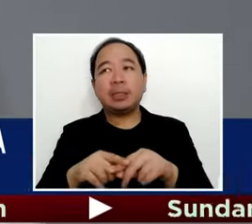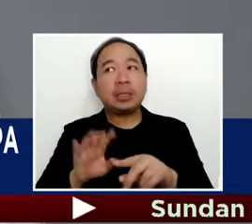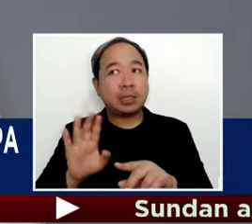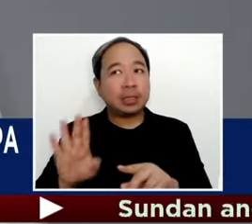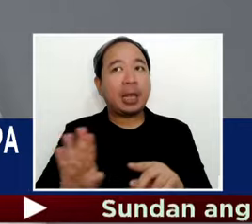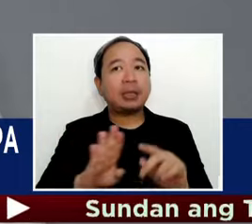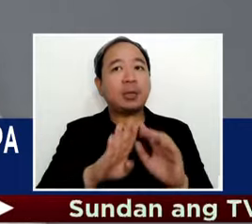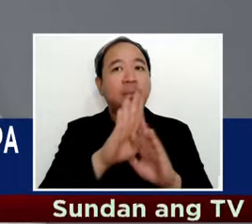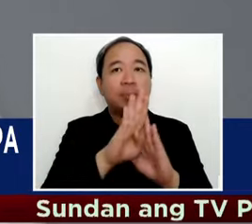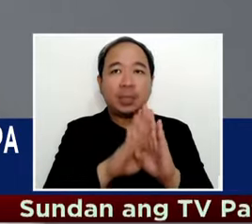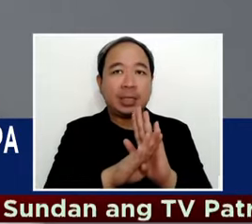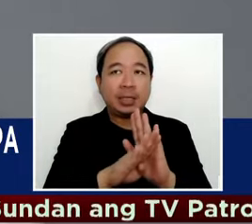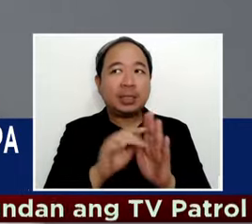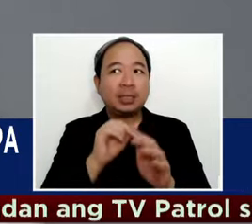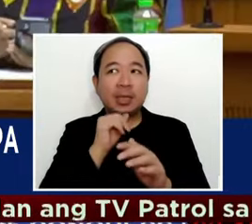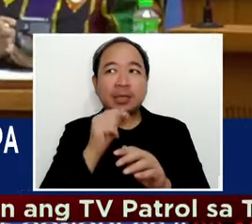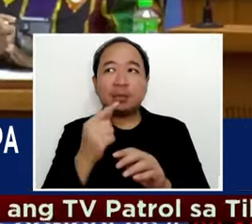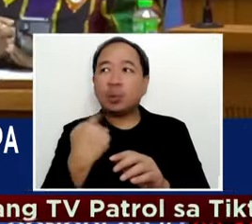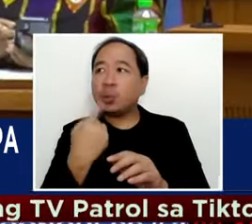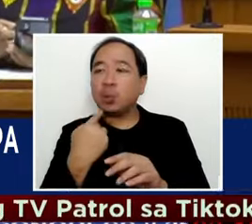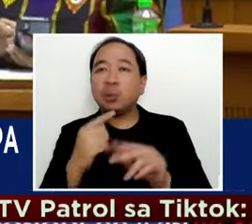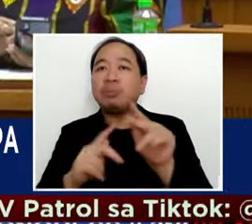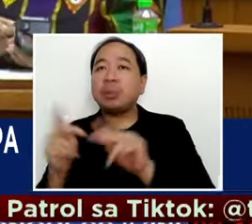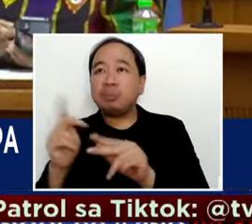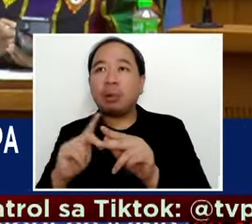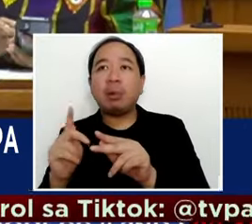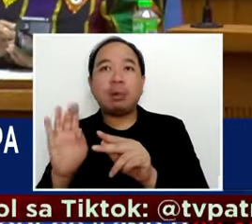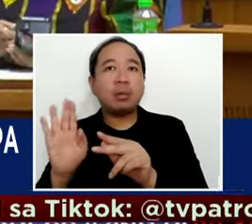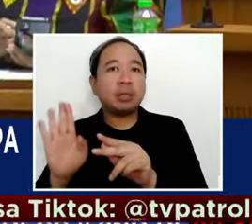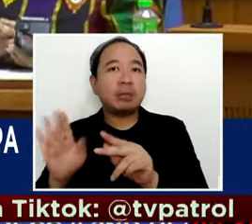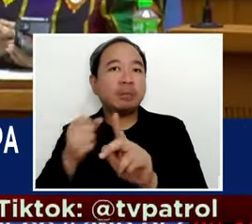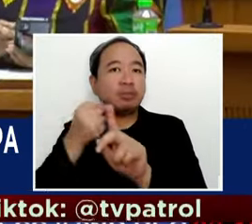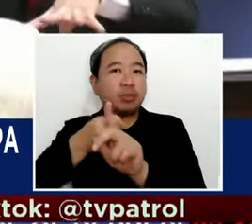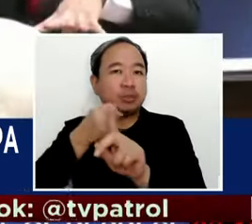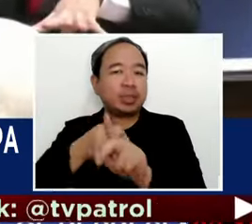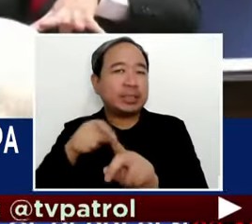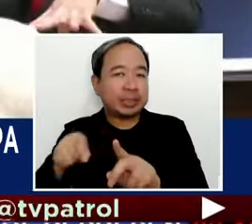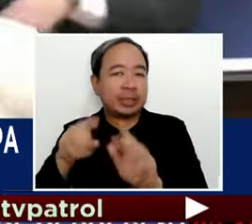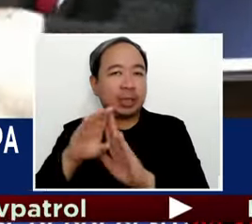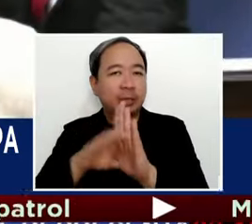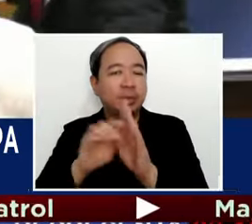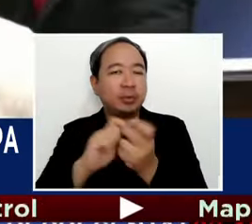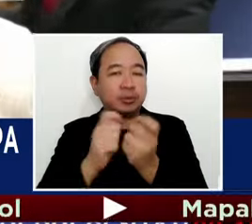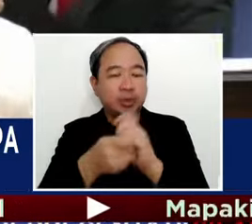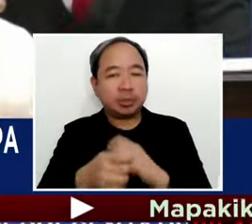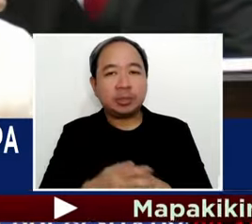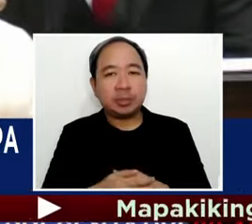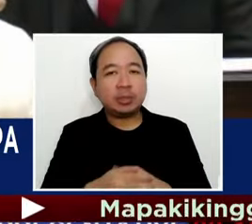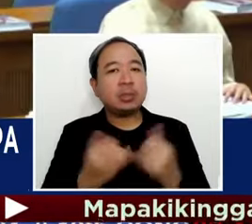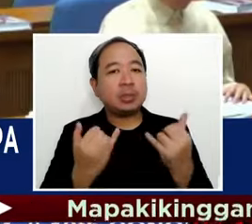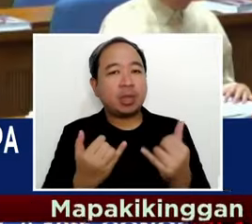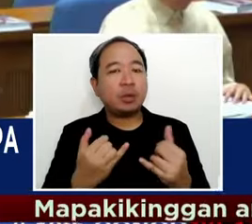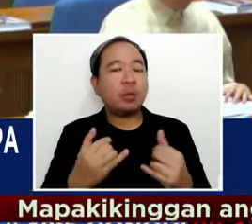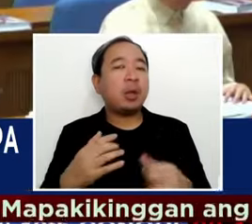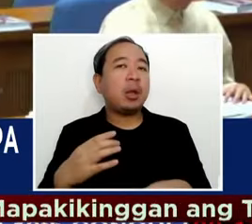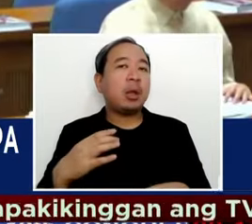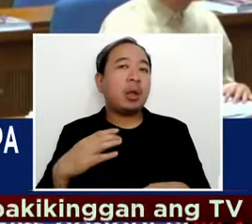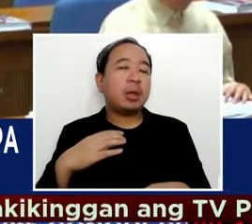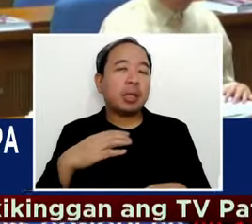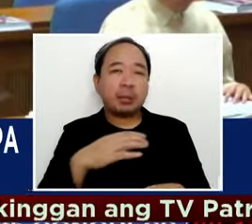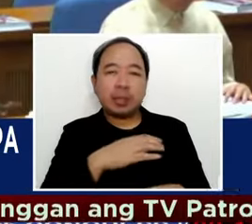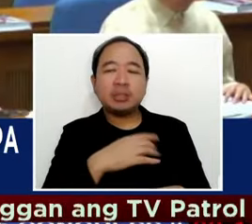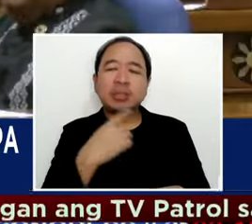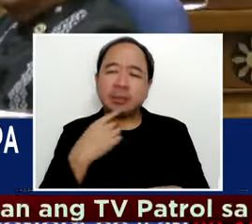rather than the personalities that are pushing for it. Tiniyak naman ang liderato ng Kamara nabibigyan nila ang lahat ng kasamahan ng